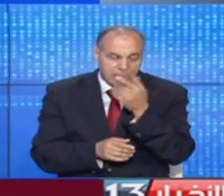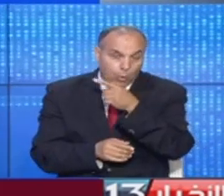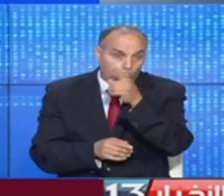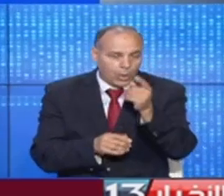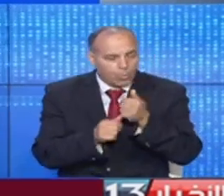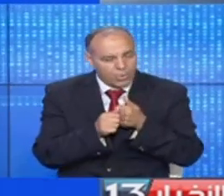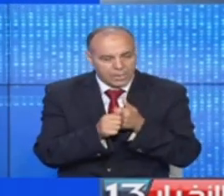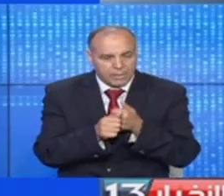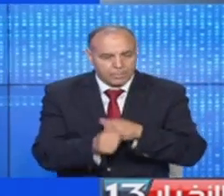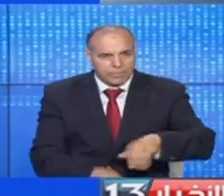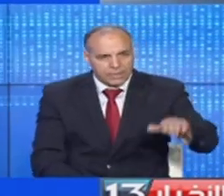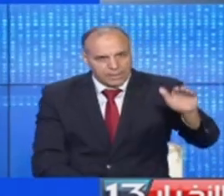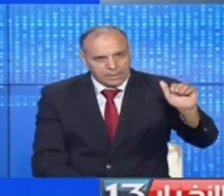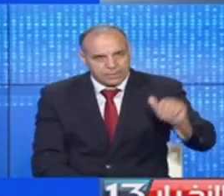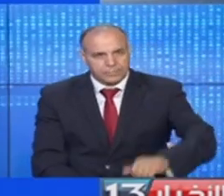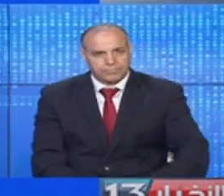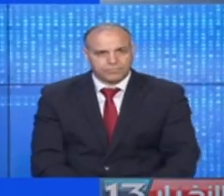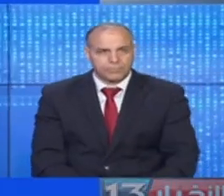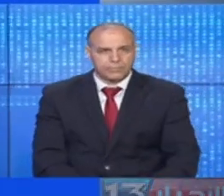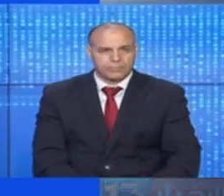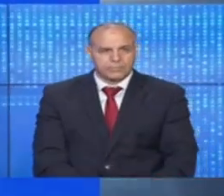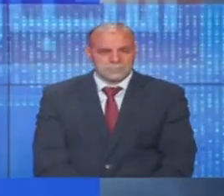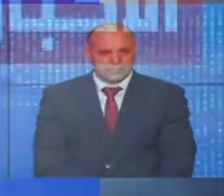حسن متابعتكم في امان الله